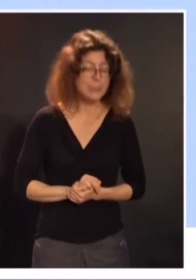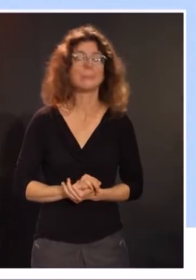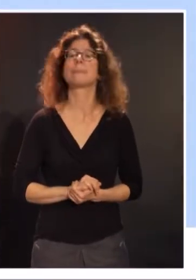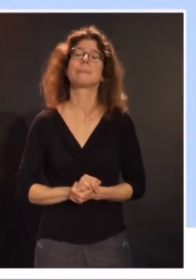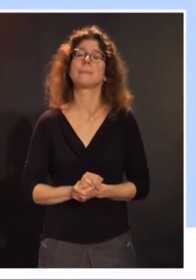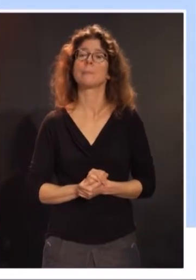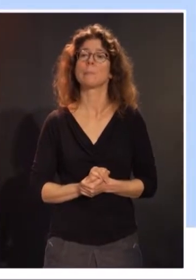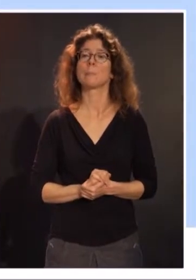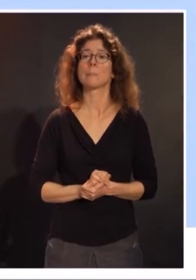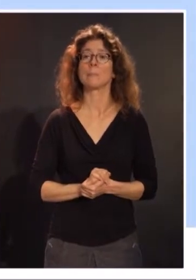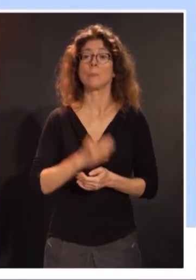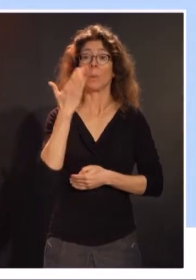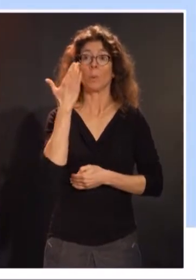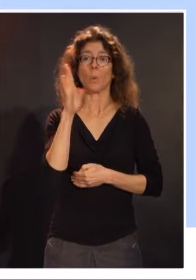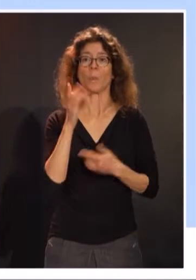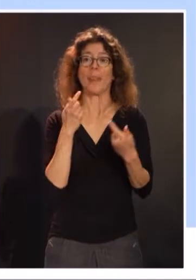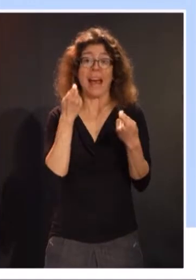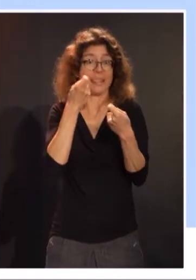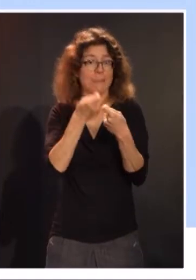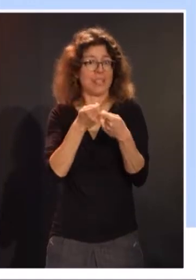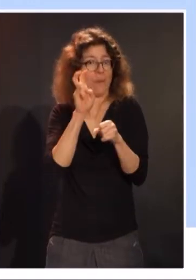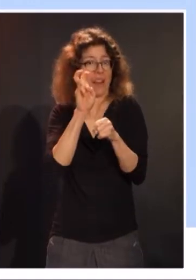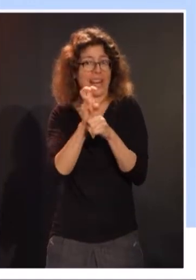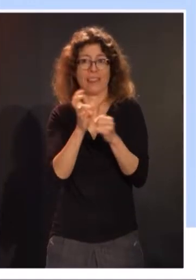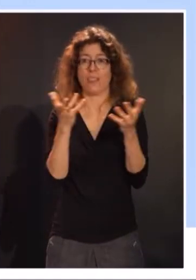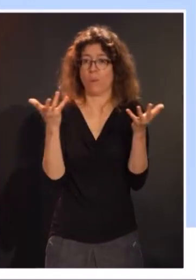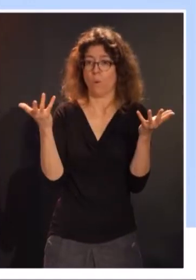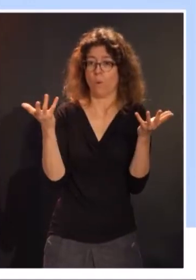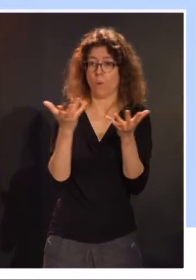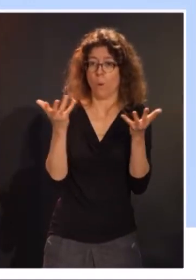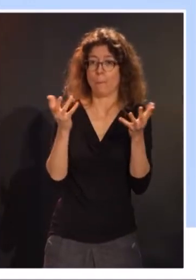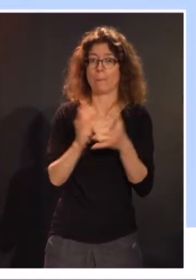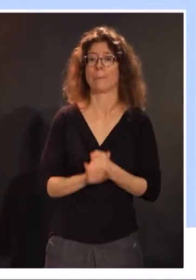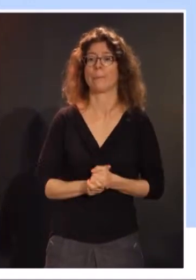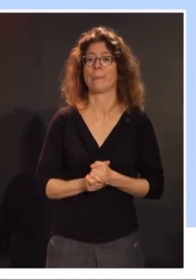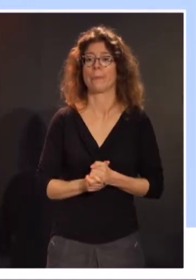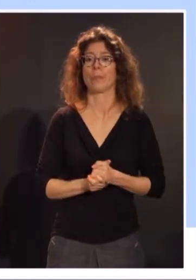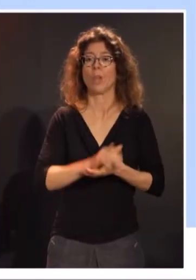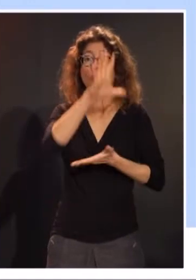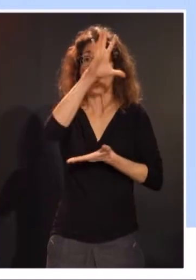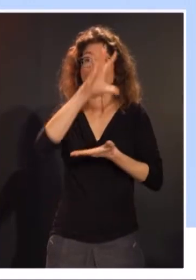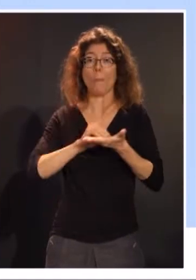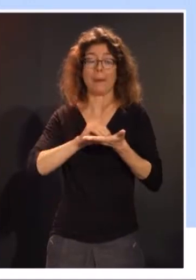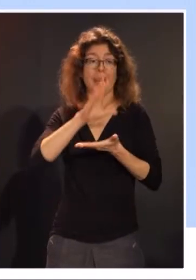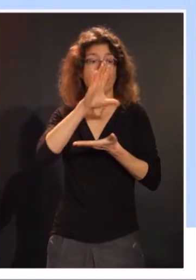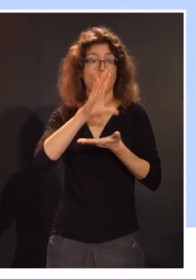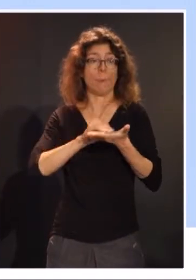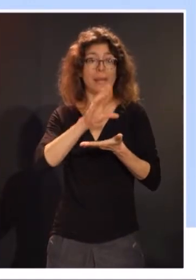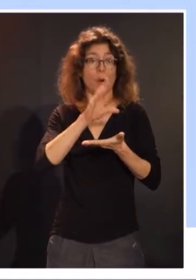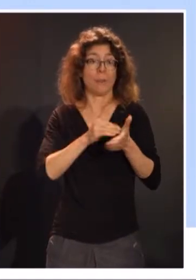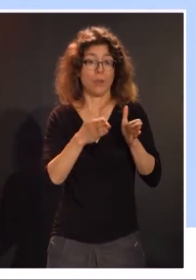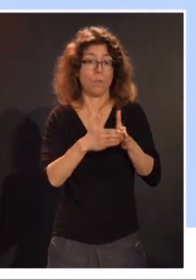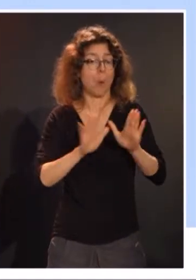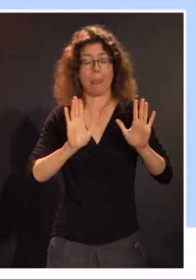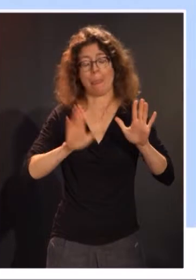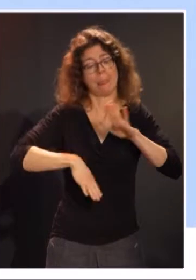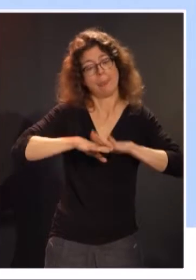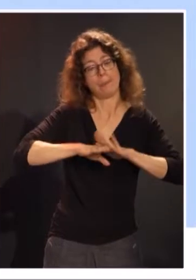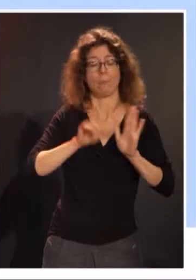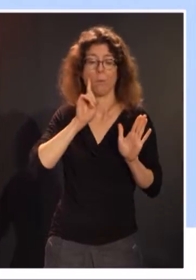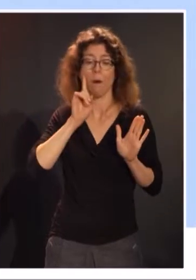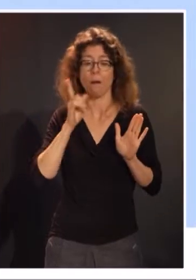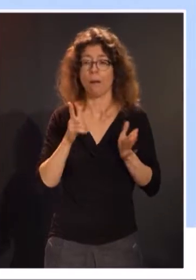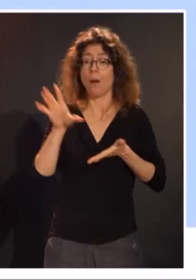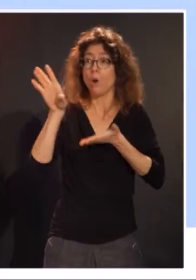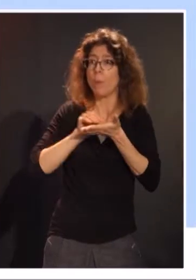Donc une autre adaptation qu'on a maintenue, c'est de limiter les tâches de copie pour que Maëlle privilégie l'écoute en classe, parce que la tâche de copie,